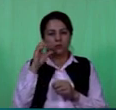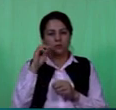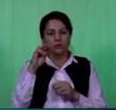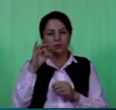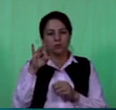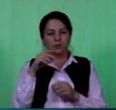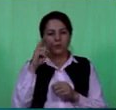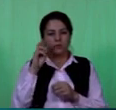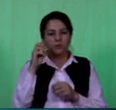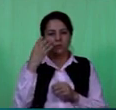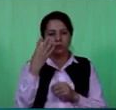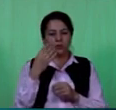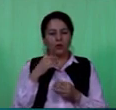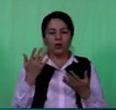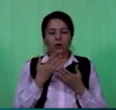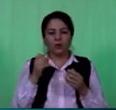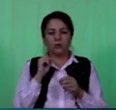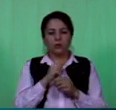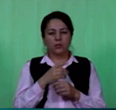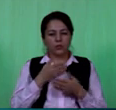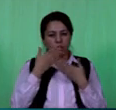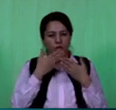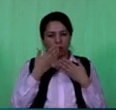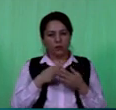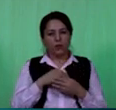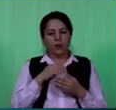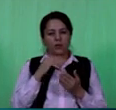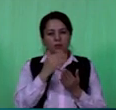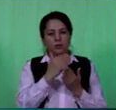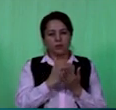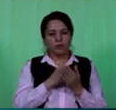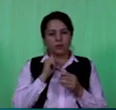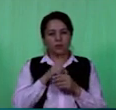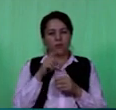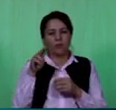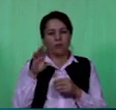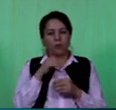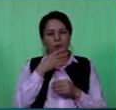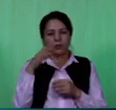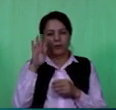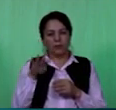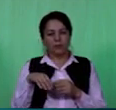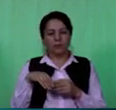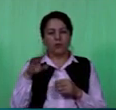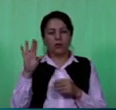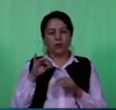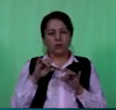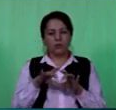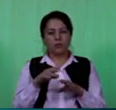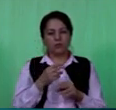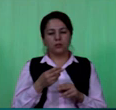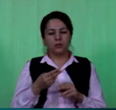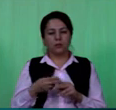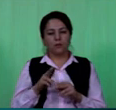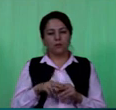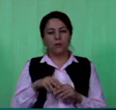какое же задание читаем составьте задачу по таблице и решите ее читаем ребята